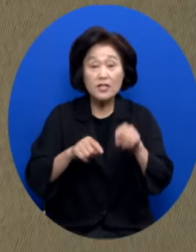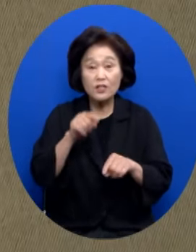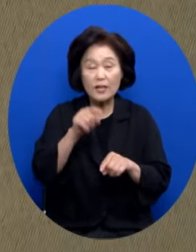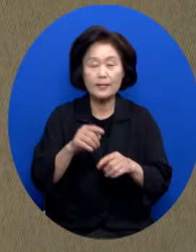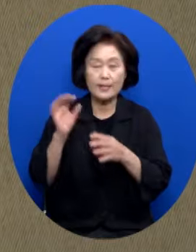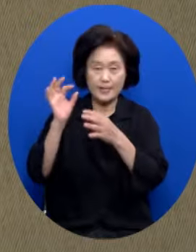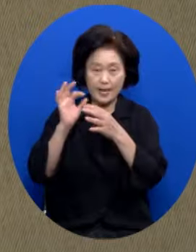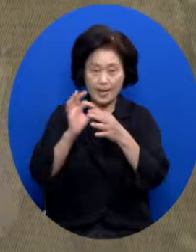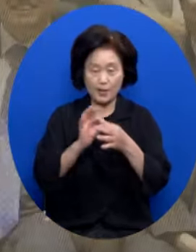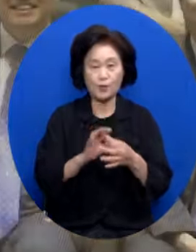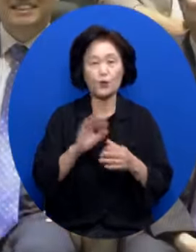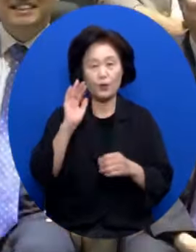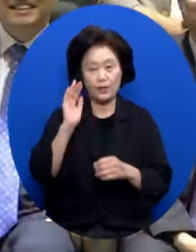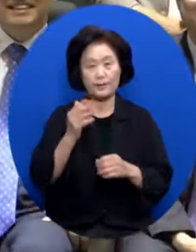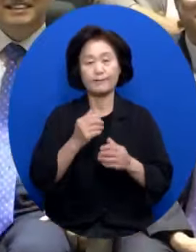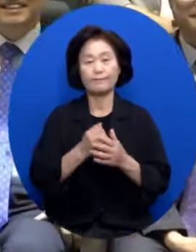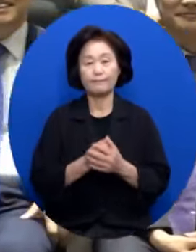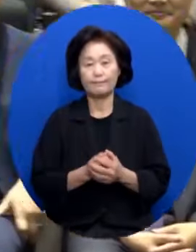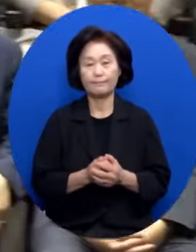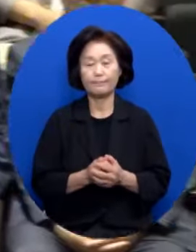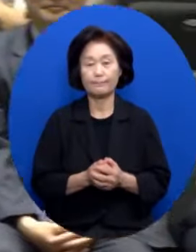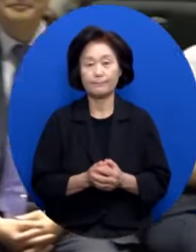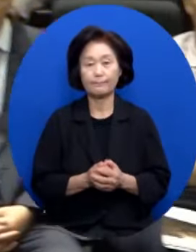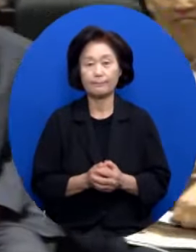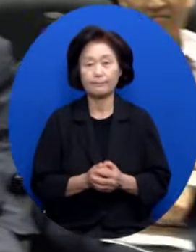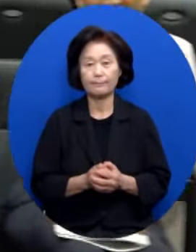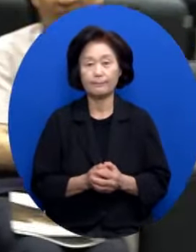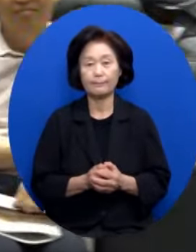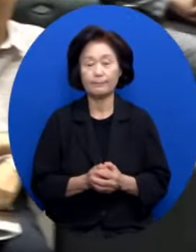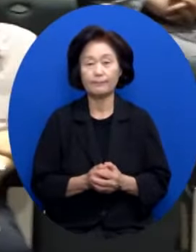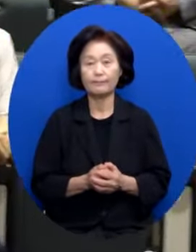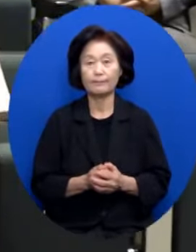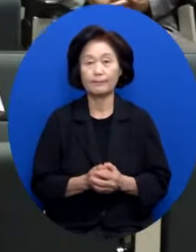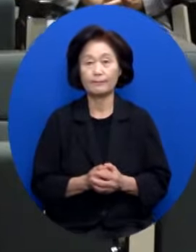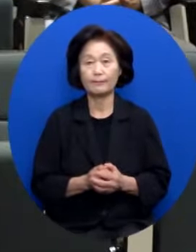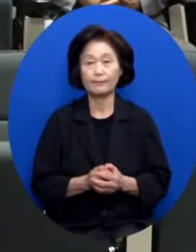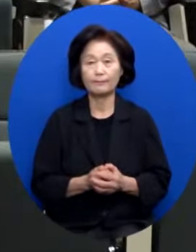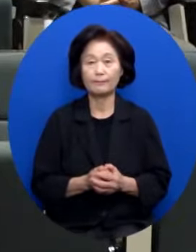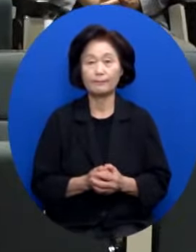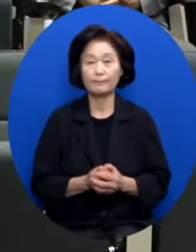적용은 계속될 것으로 보입니다. CTS 뉴스 박주성입니다.